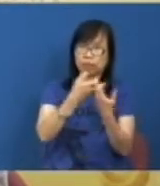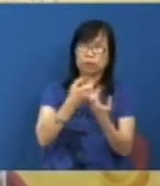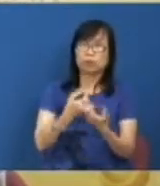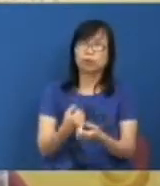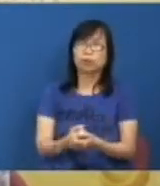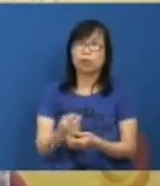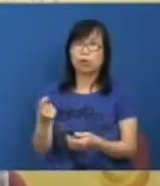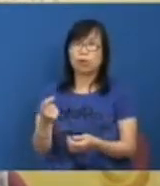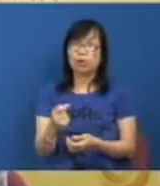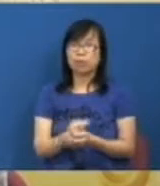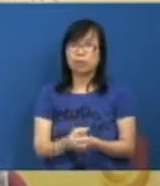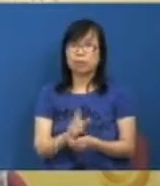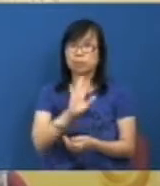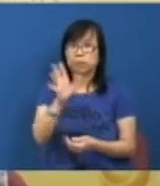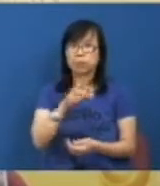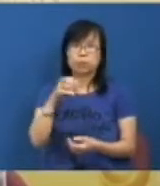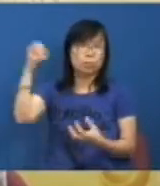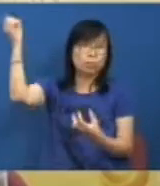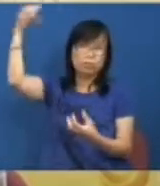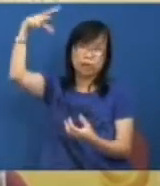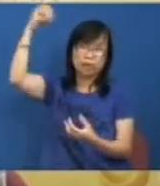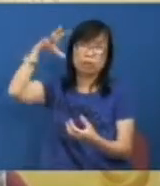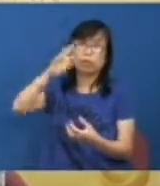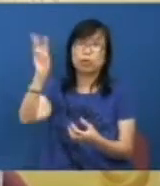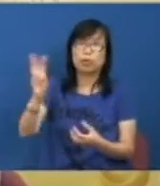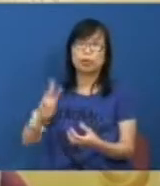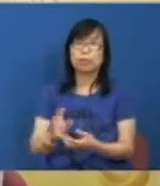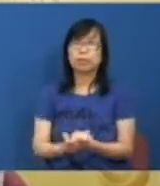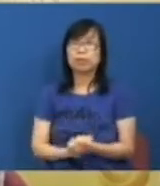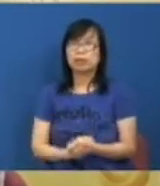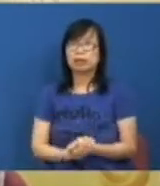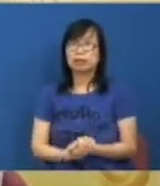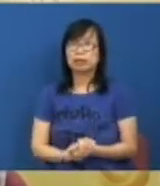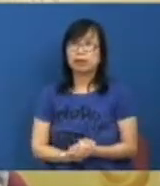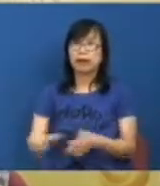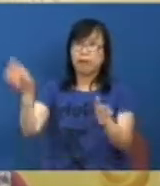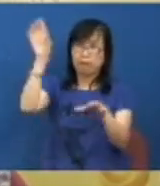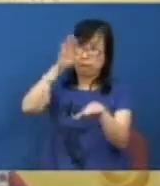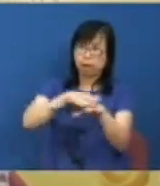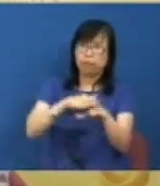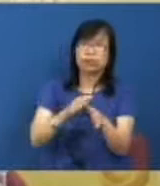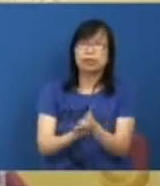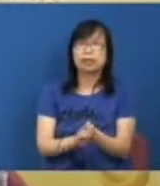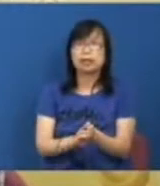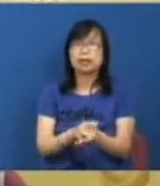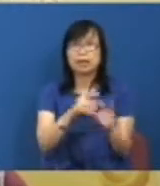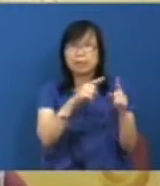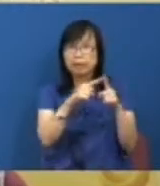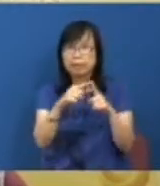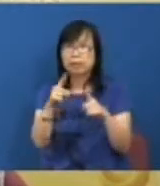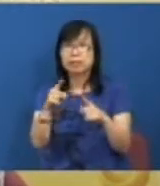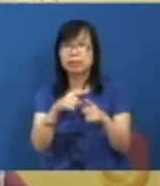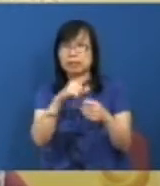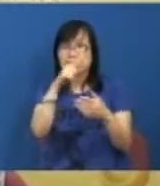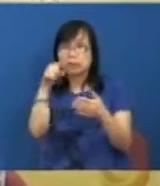solar panel， 其實即係唔需要再灑水嘅，用咗嗰兩樣嘢，因為其實你裝咗個太陽能電板之後咧，底下温度咧係